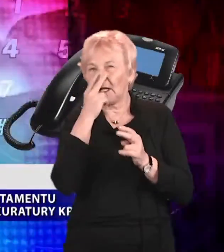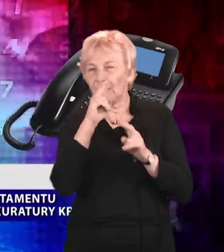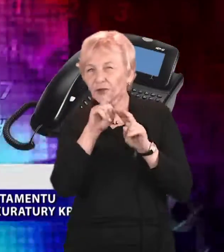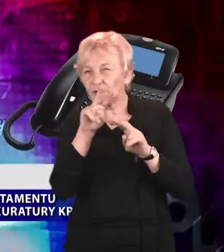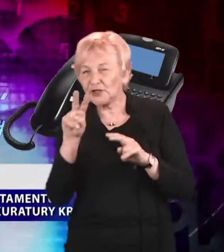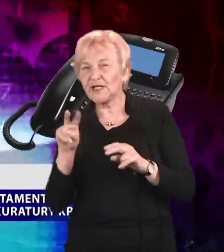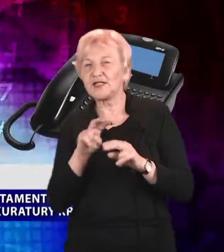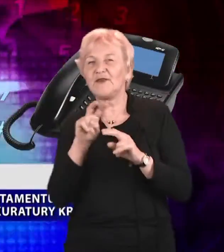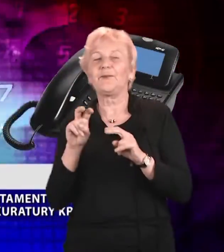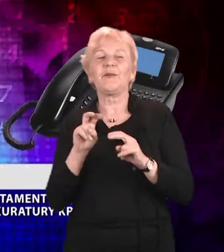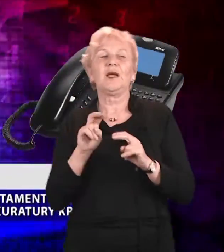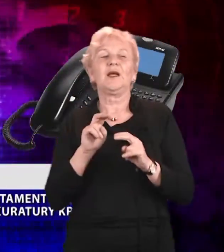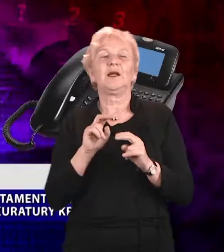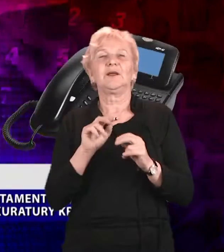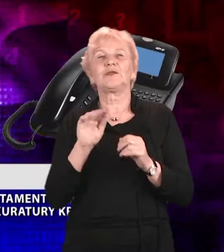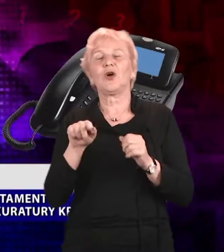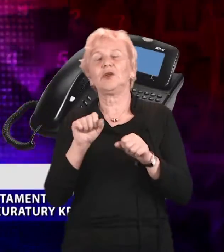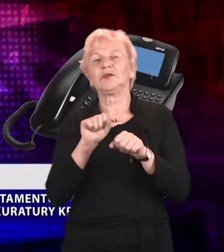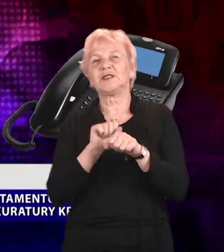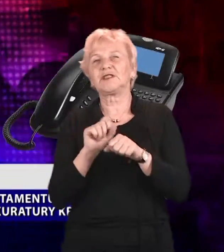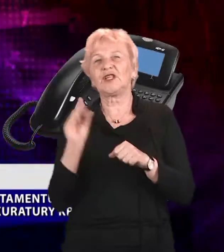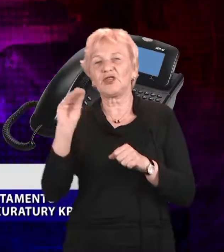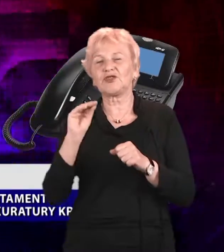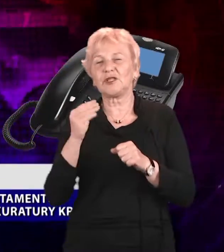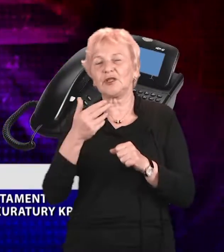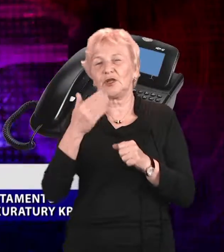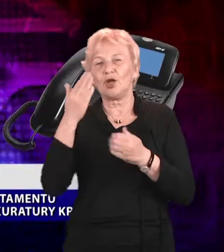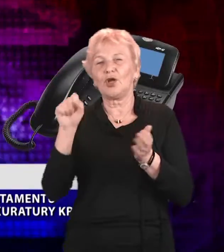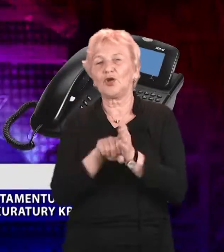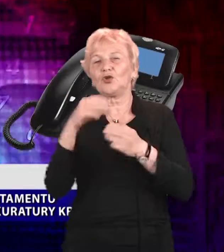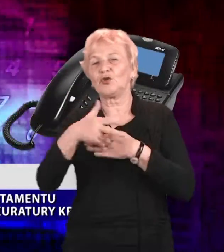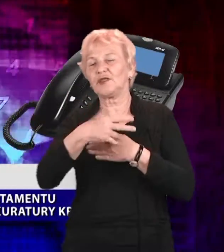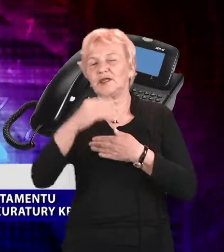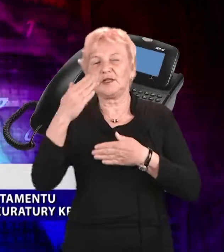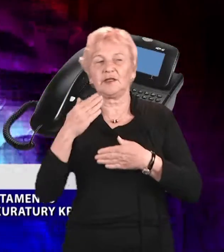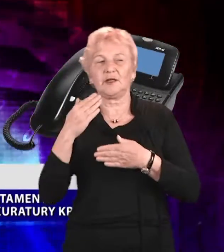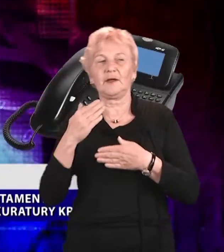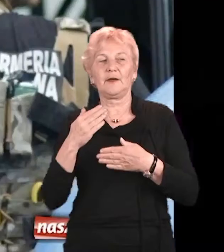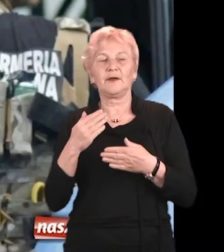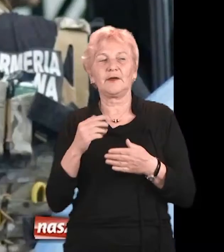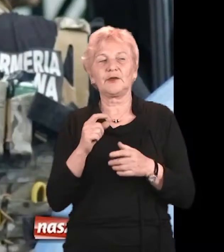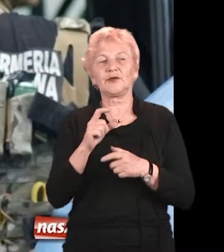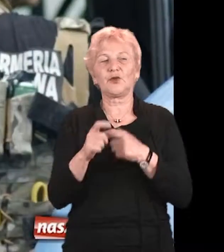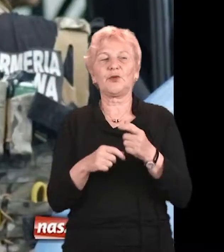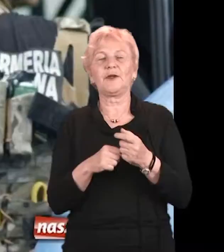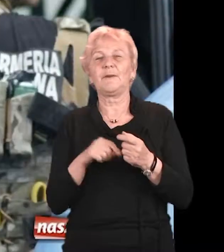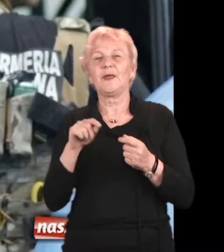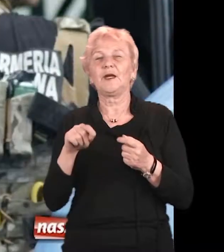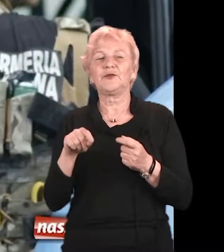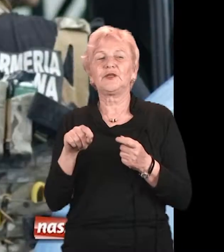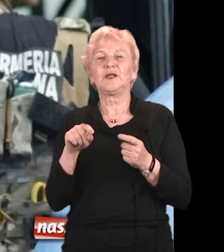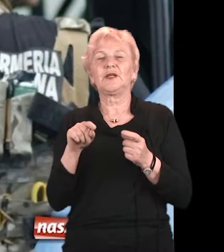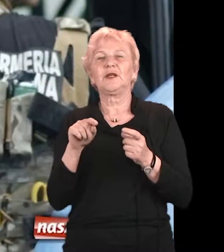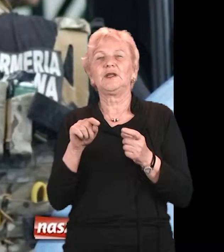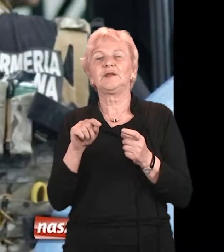że śledztwo ma charakter rozwojowy i czynności procesowe trwają nadal i jeszcze się nie kończą. Komentarza w